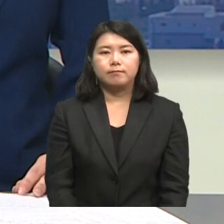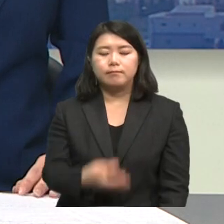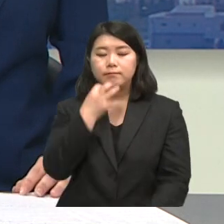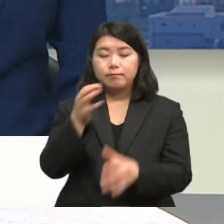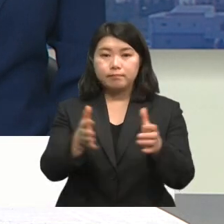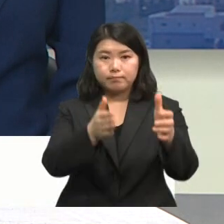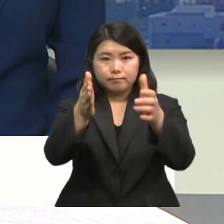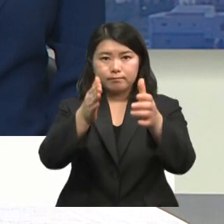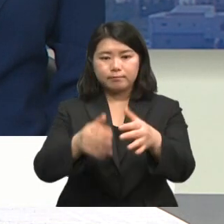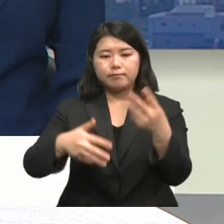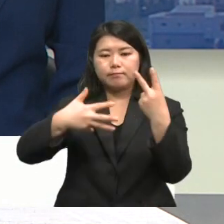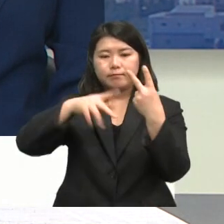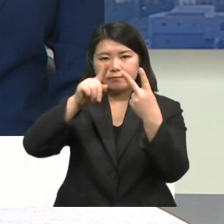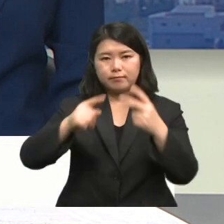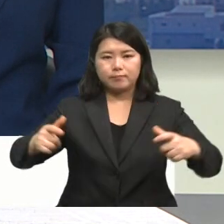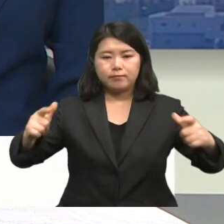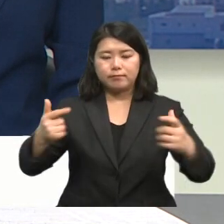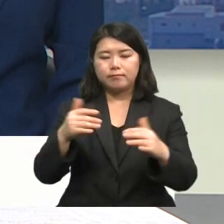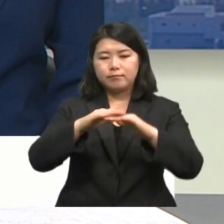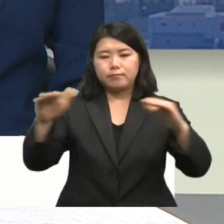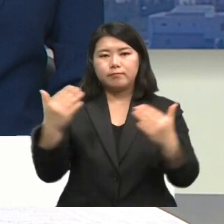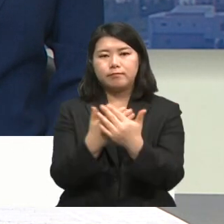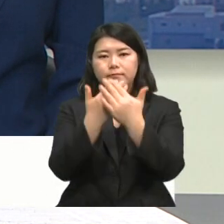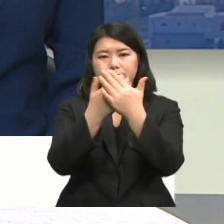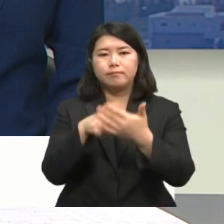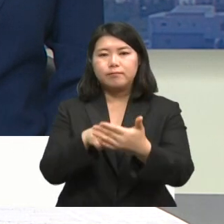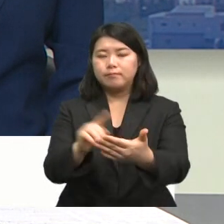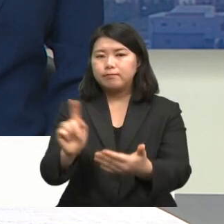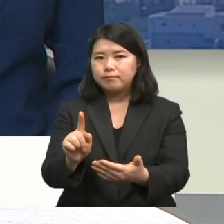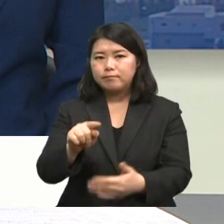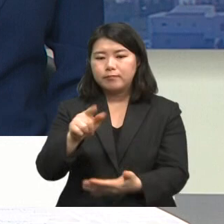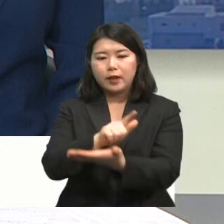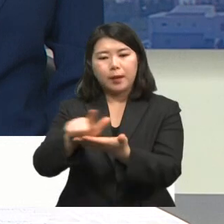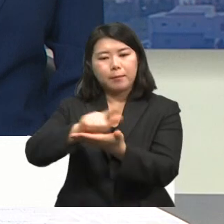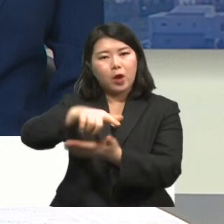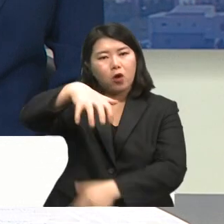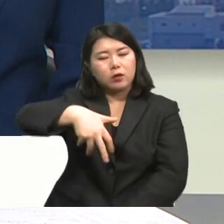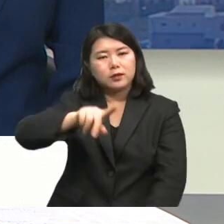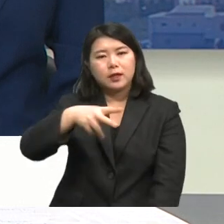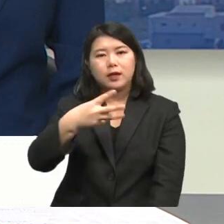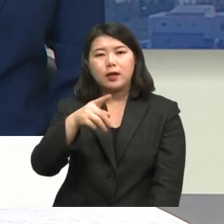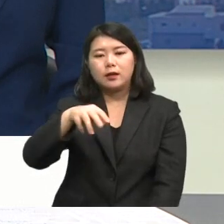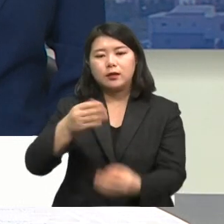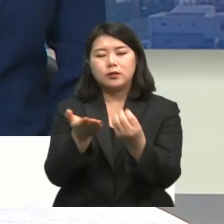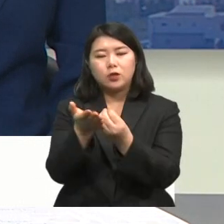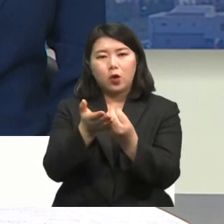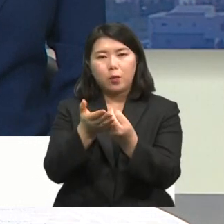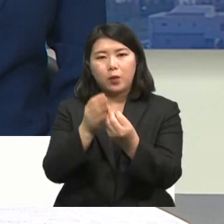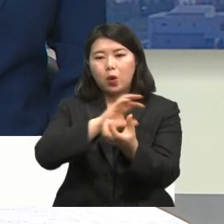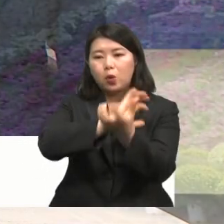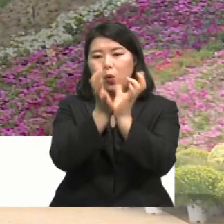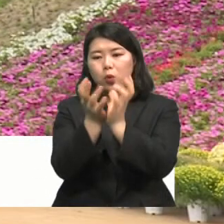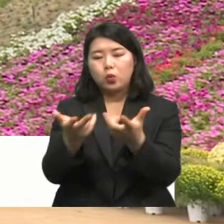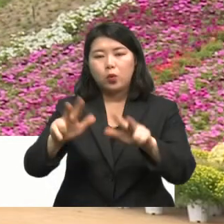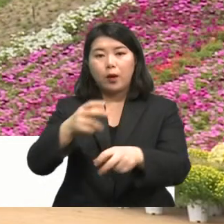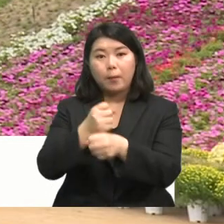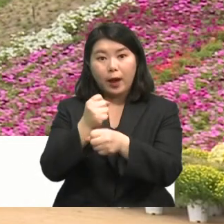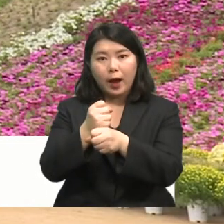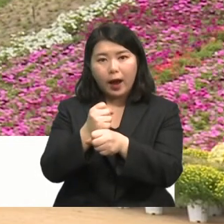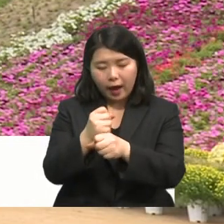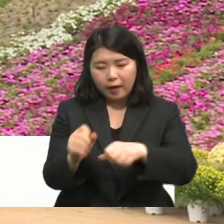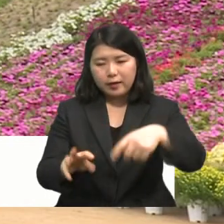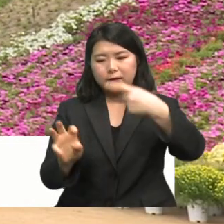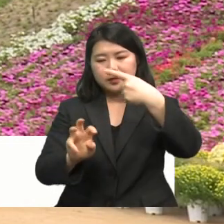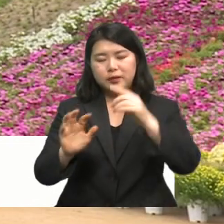경기도가 제 2차 지역균형 발전 사업으로 추진하고 있는 가평 자라섬 꽃 테마공원 조성 사업이 30일